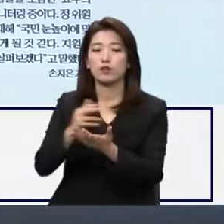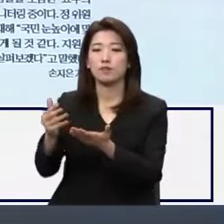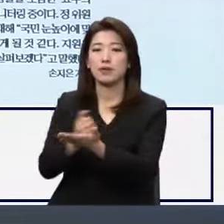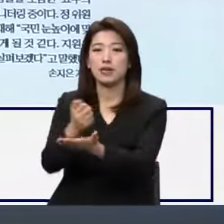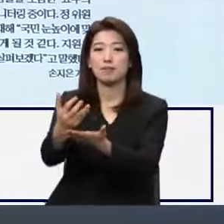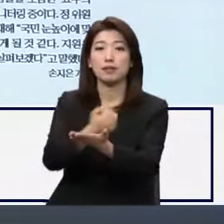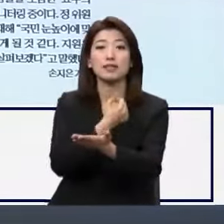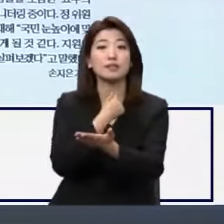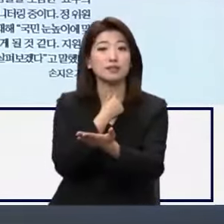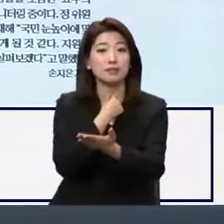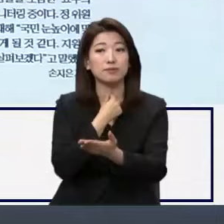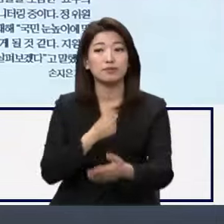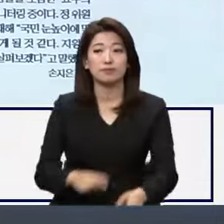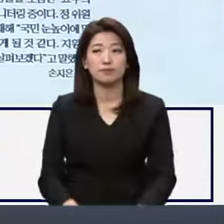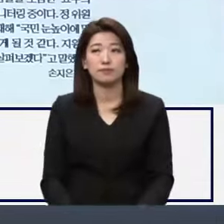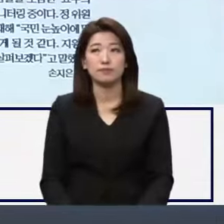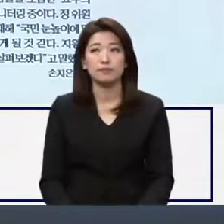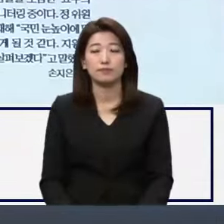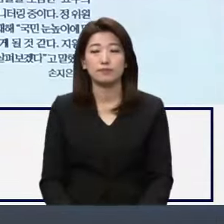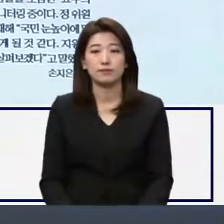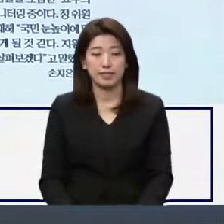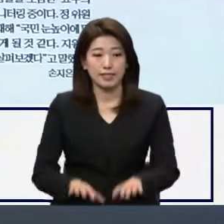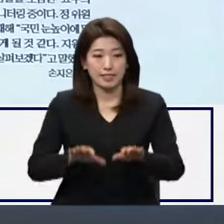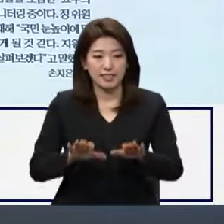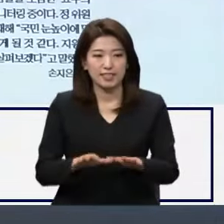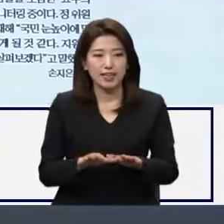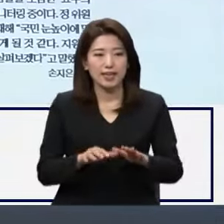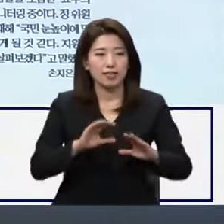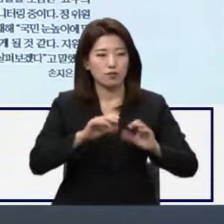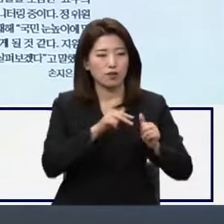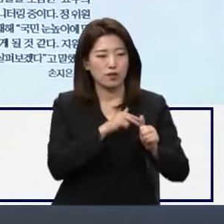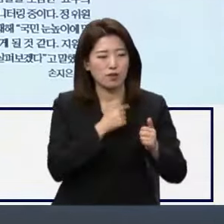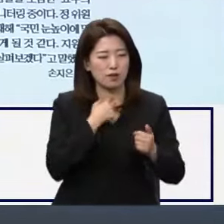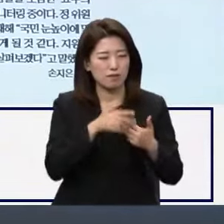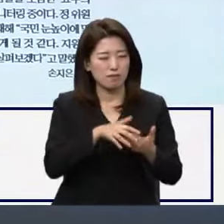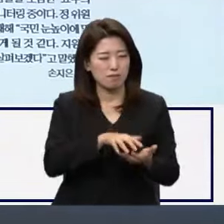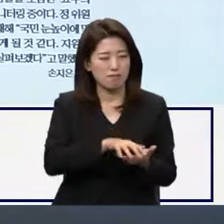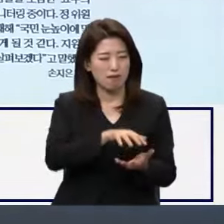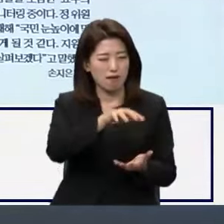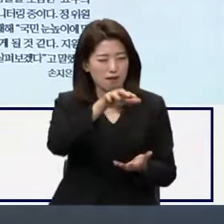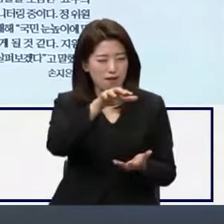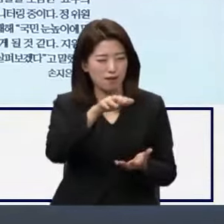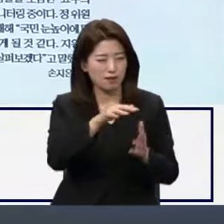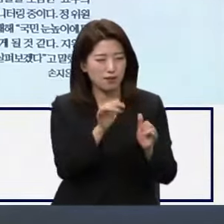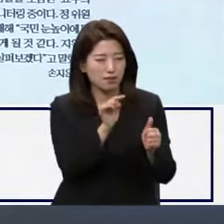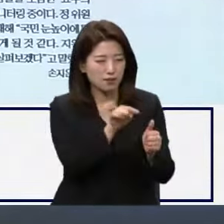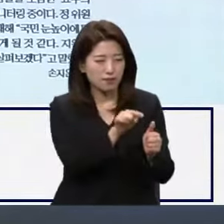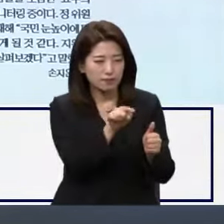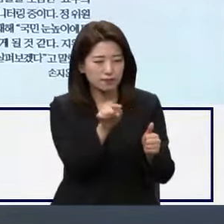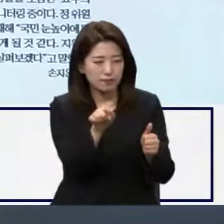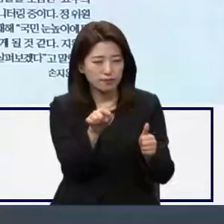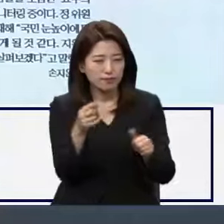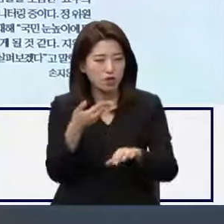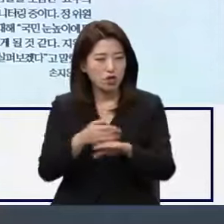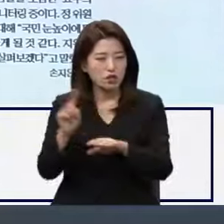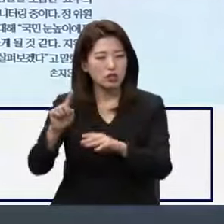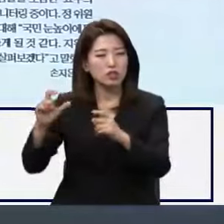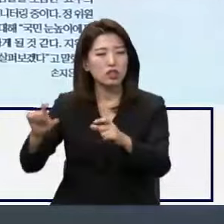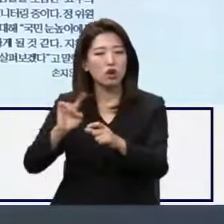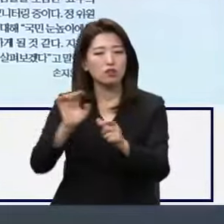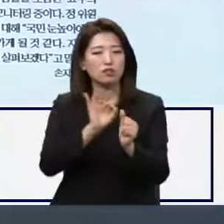차출 도입입니다 도립 이제 시작했다라는 얘긴 거죠 아까 저희 봤었던 그